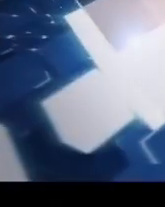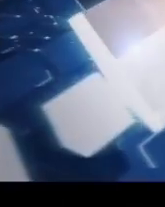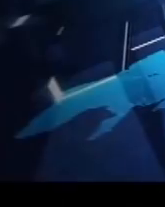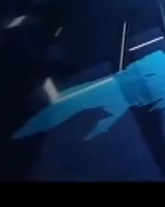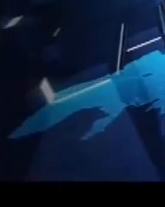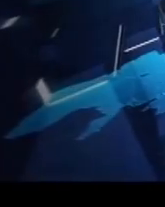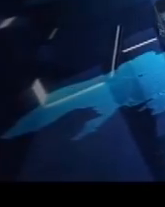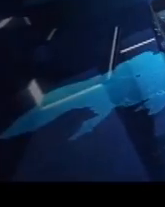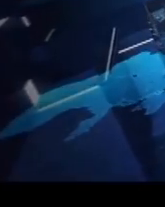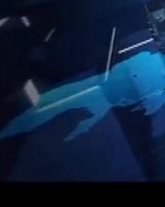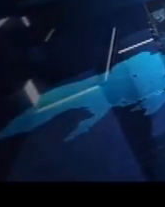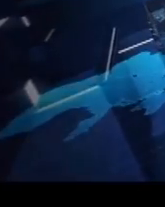Дякую!